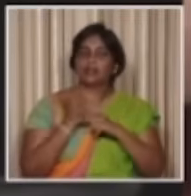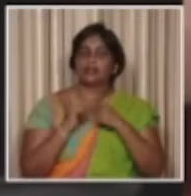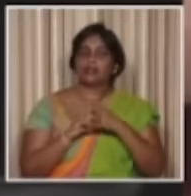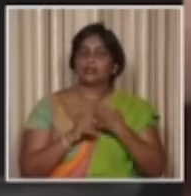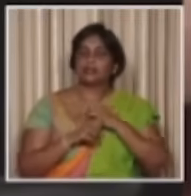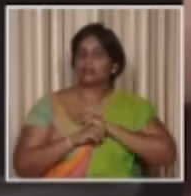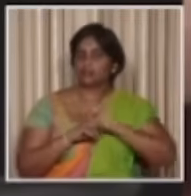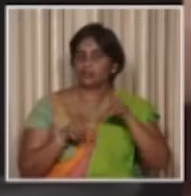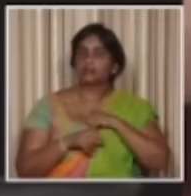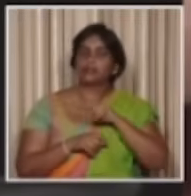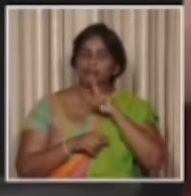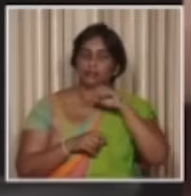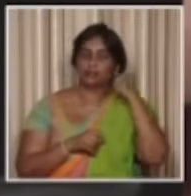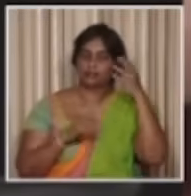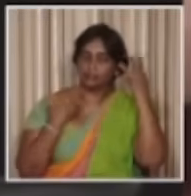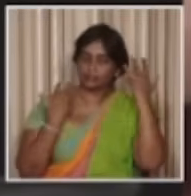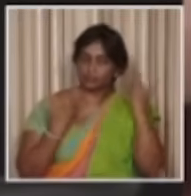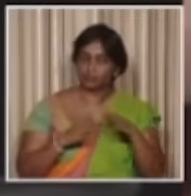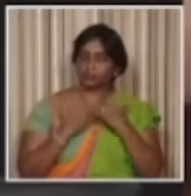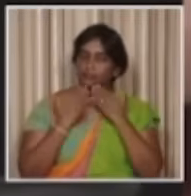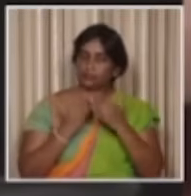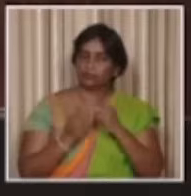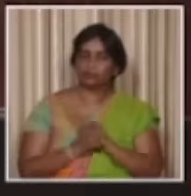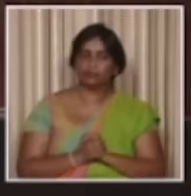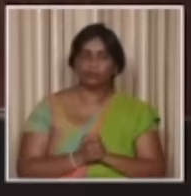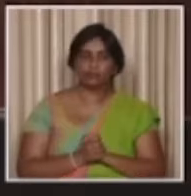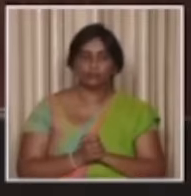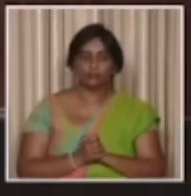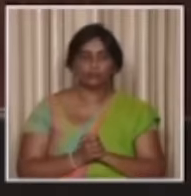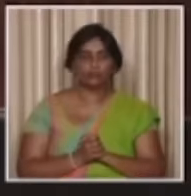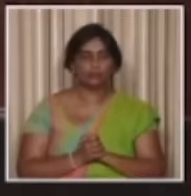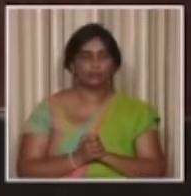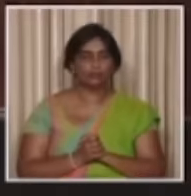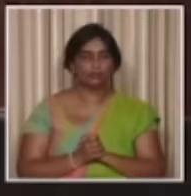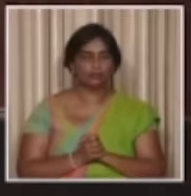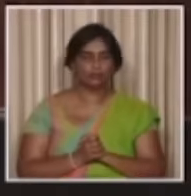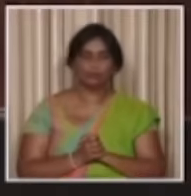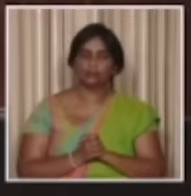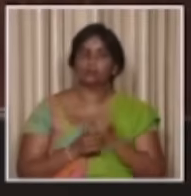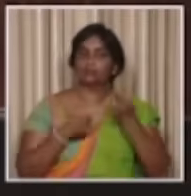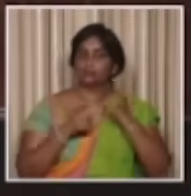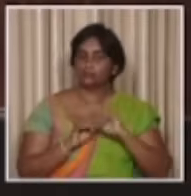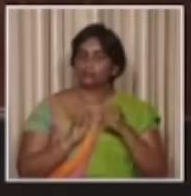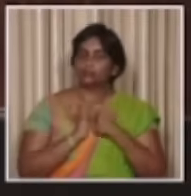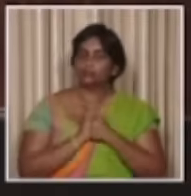ටික සැරිසරන්නේ කියන එක කියමින් මම නියොනි නබුම් ස්තුතියි කිසිගරු මන්තුමනි මීළඟට ගරු රෝහණ